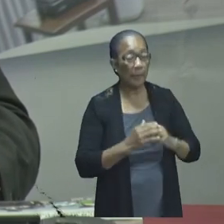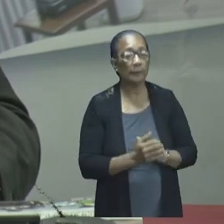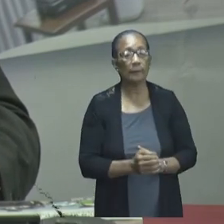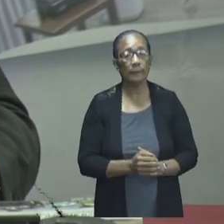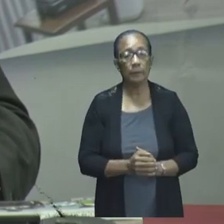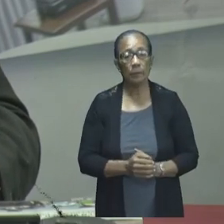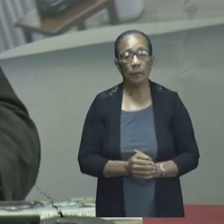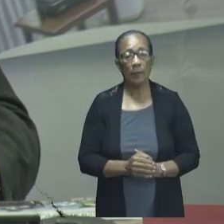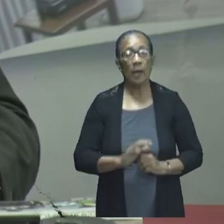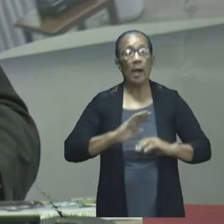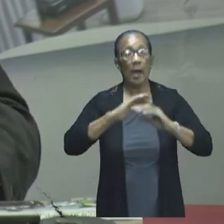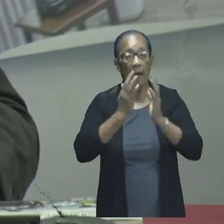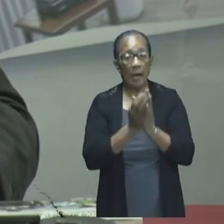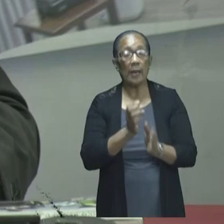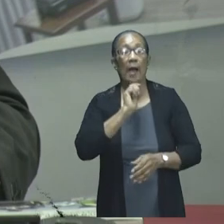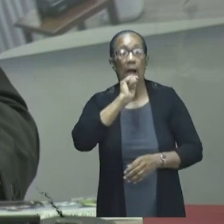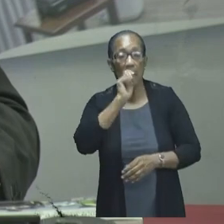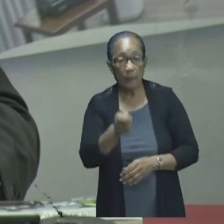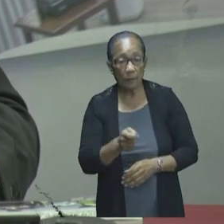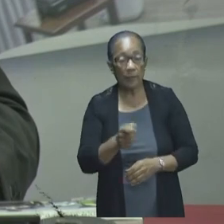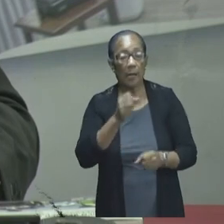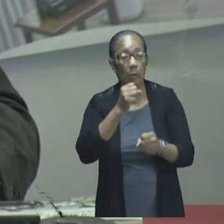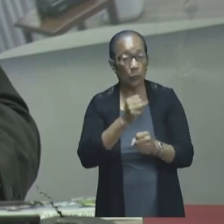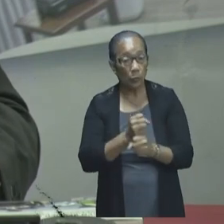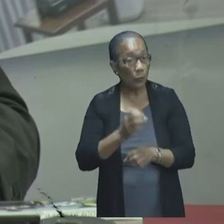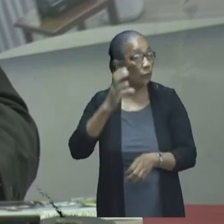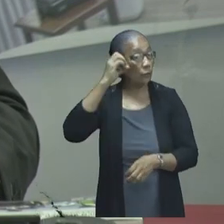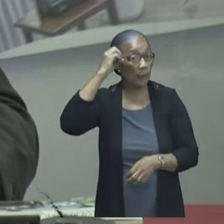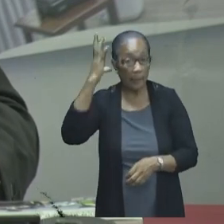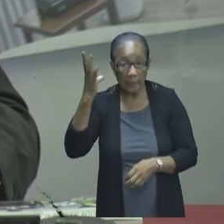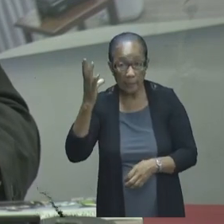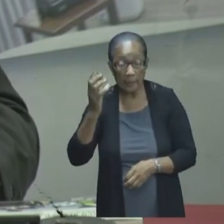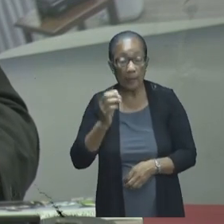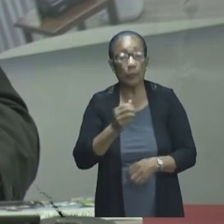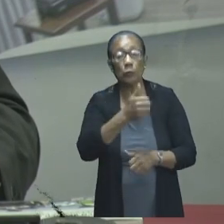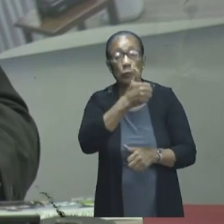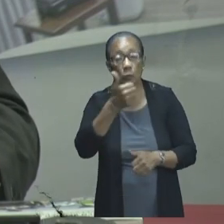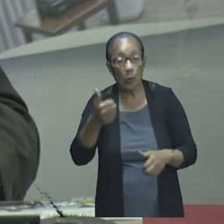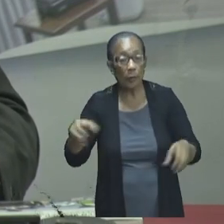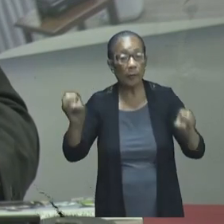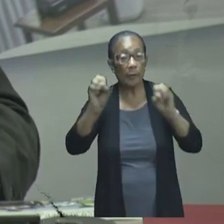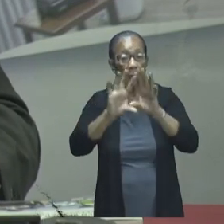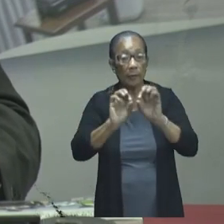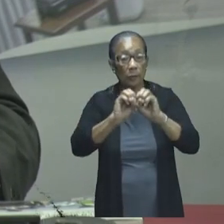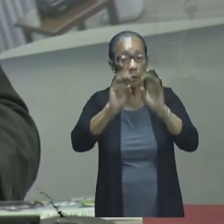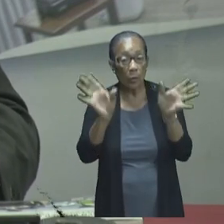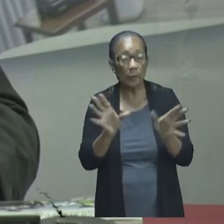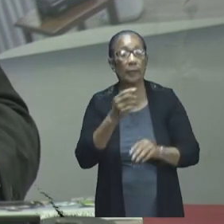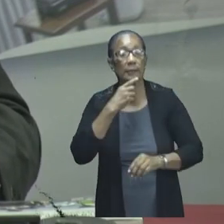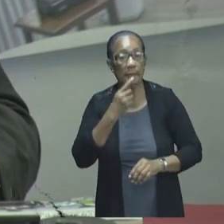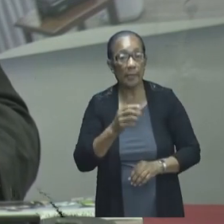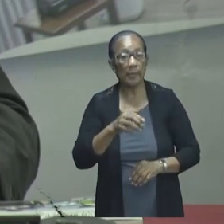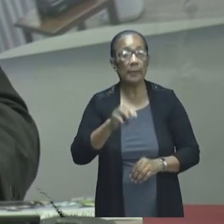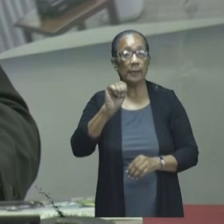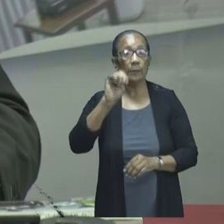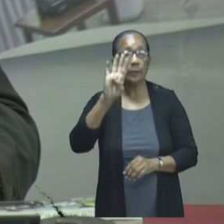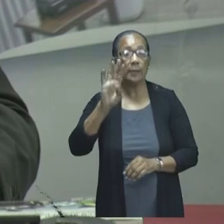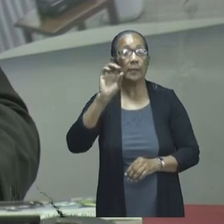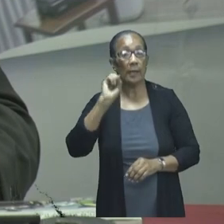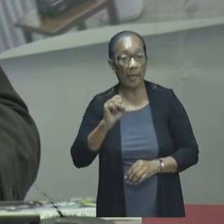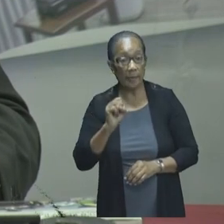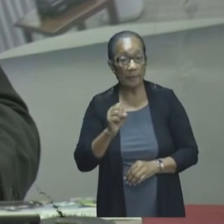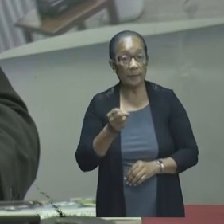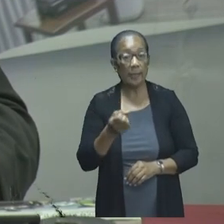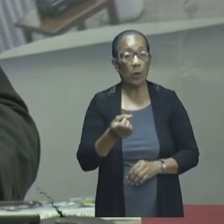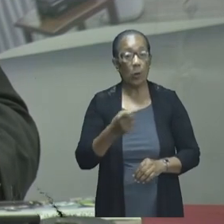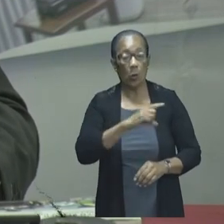gaan we implementeren vergeet niet vergeet het niet laat me dat accentueren dat de door legt mijn eps en de subsidie en efficiënt daar blij van